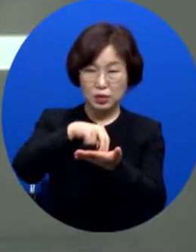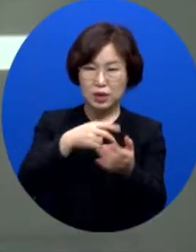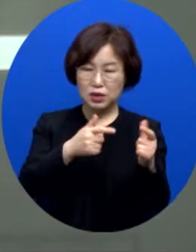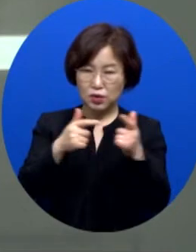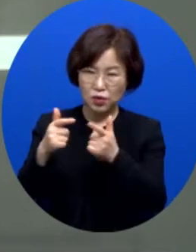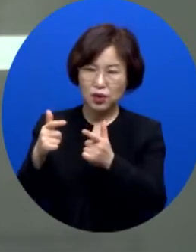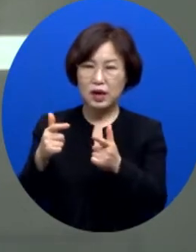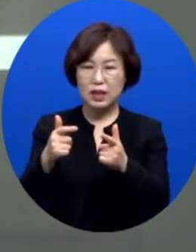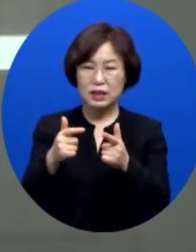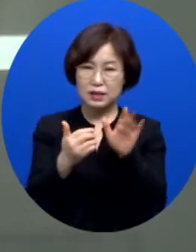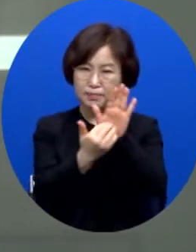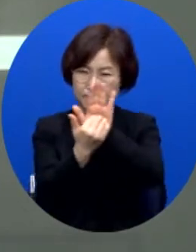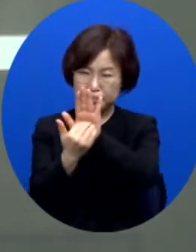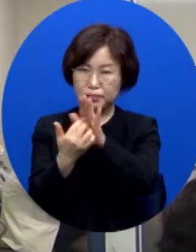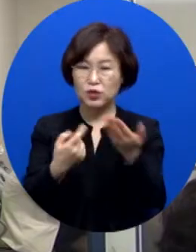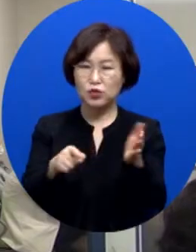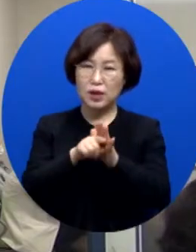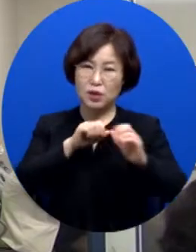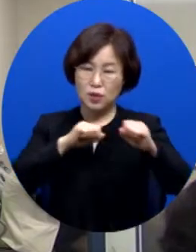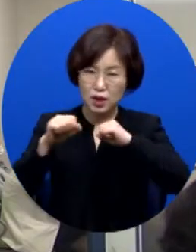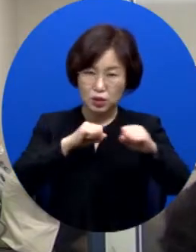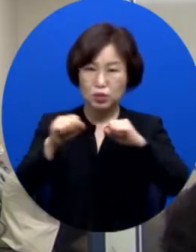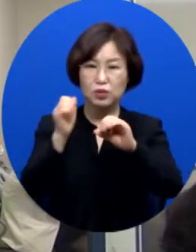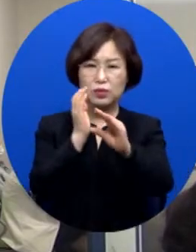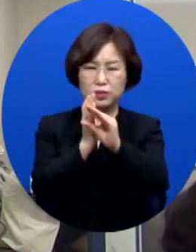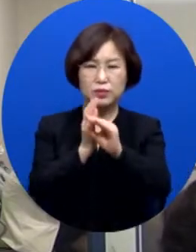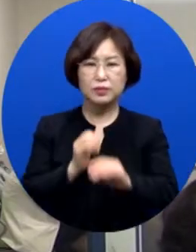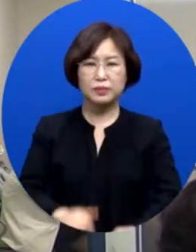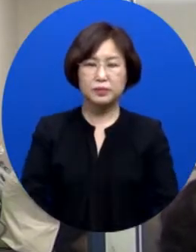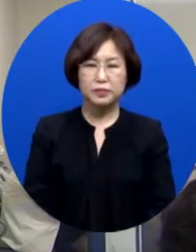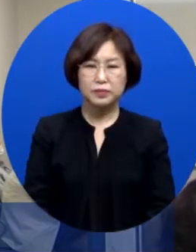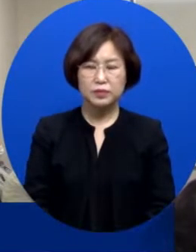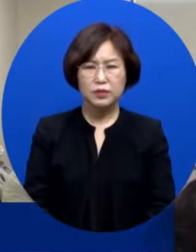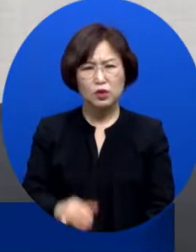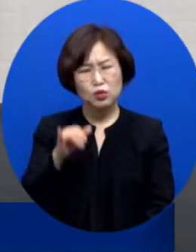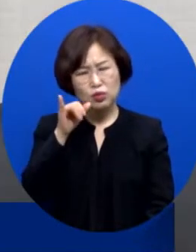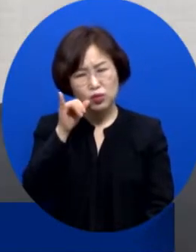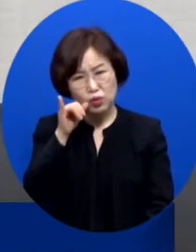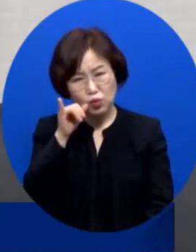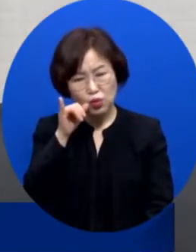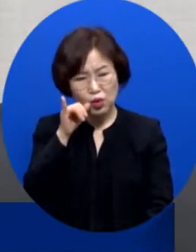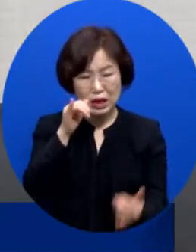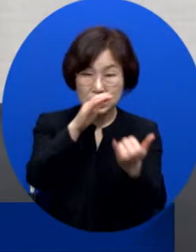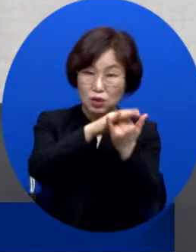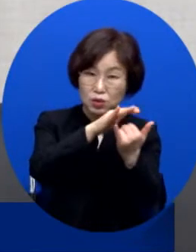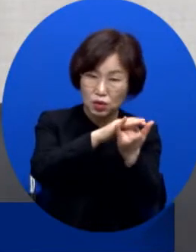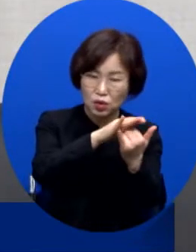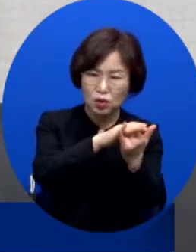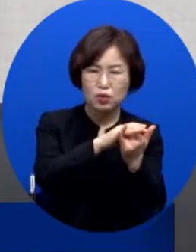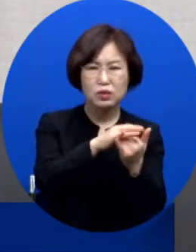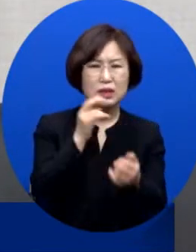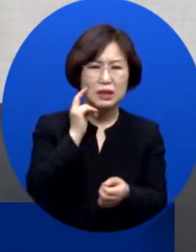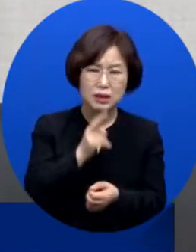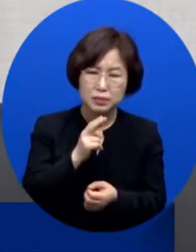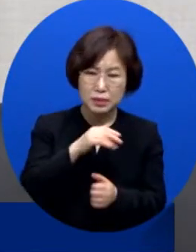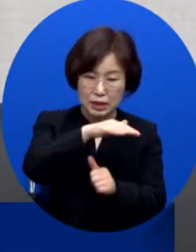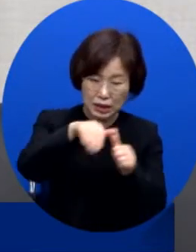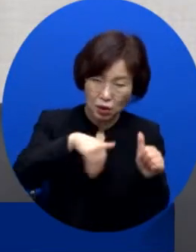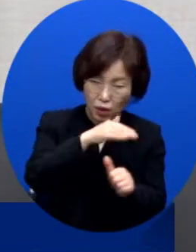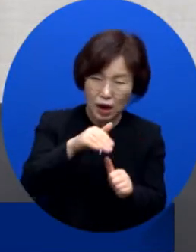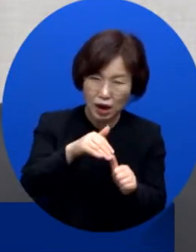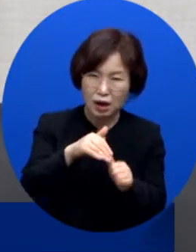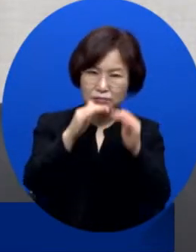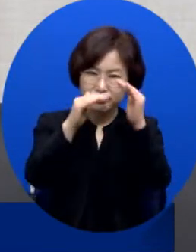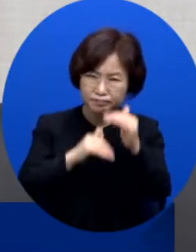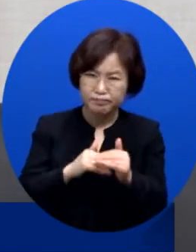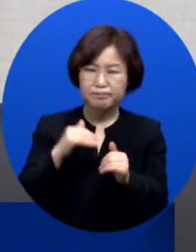중독 예방을 위한 활동을 전개하고 있습니다 중동 문제가 특히 청소년들이 심각하다고 하는 내용들을 제 주위 사람들로부터